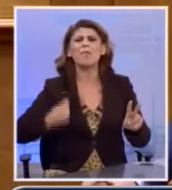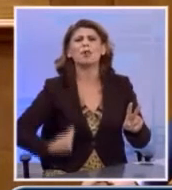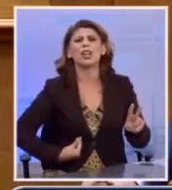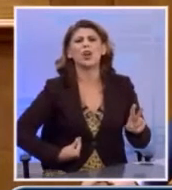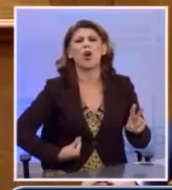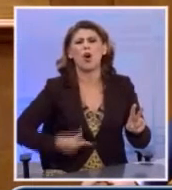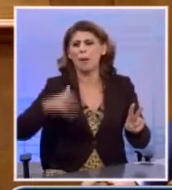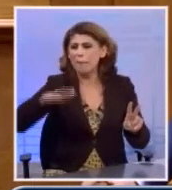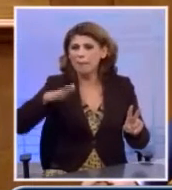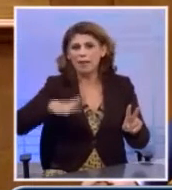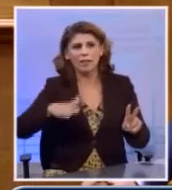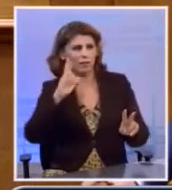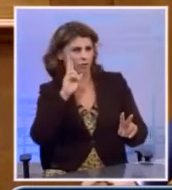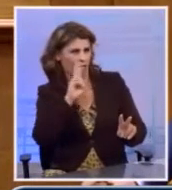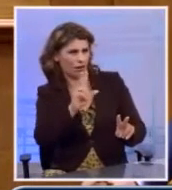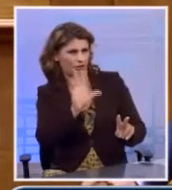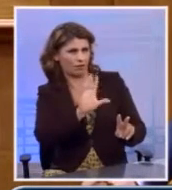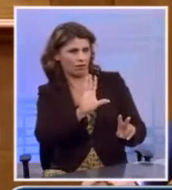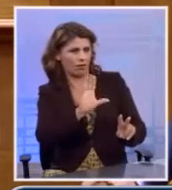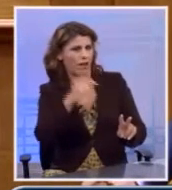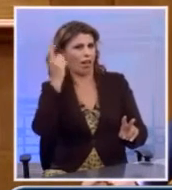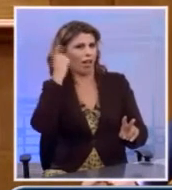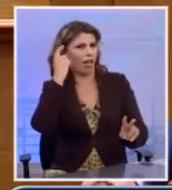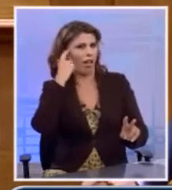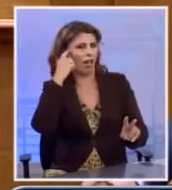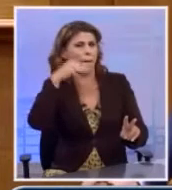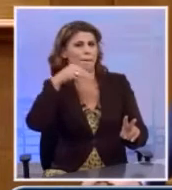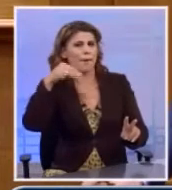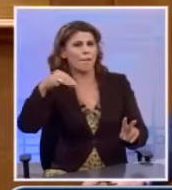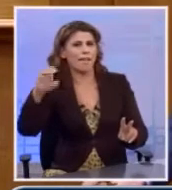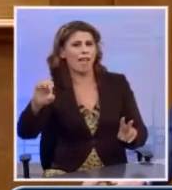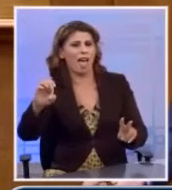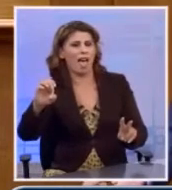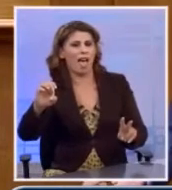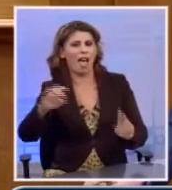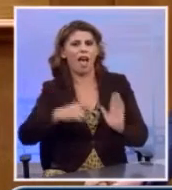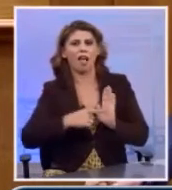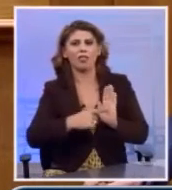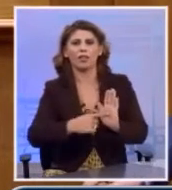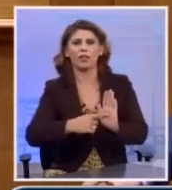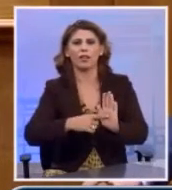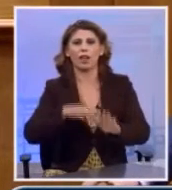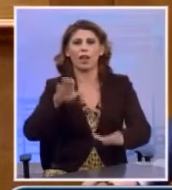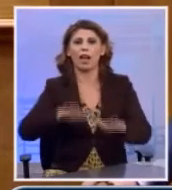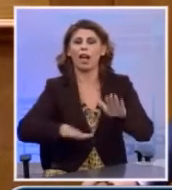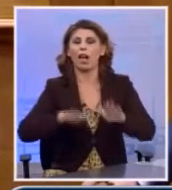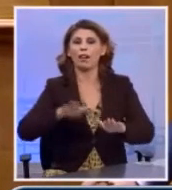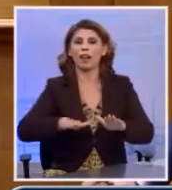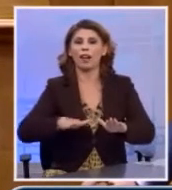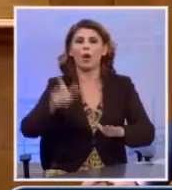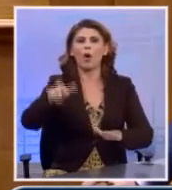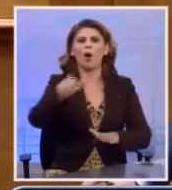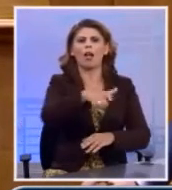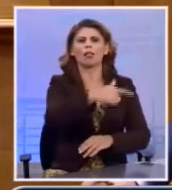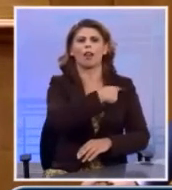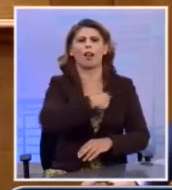δημοτικού ότι τα μέσα ενημέρωσης παίζουν ανάλογα με το πώς παίζει το ζουρνάι ο κάθε